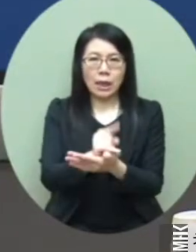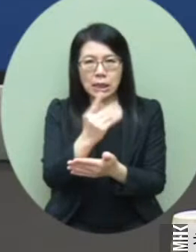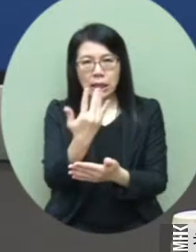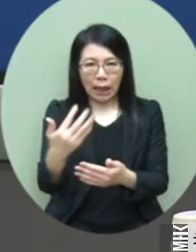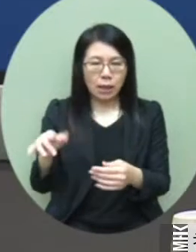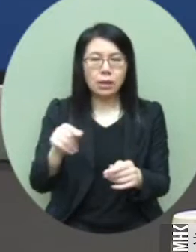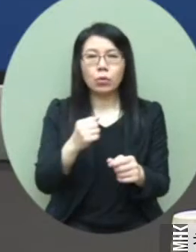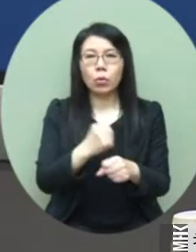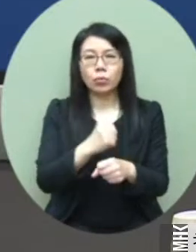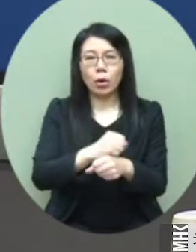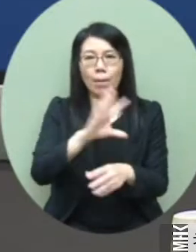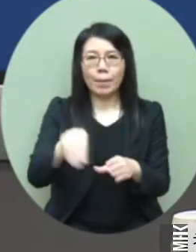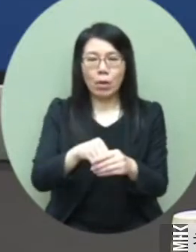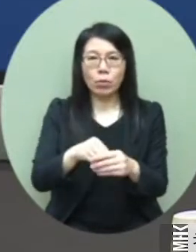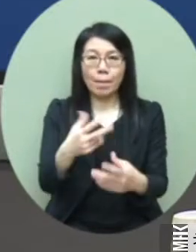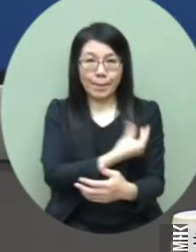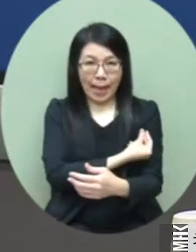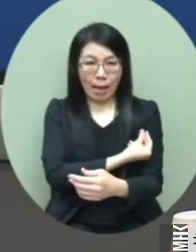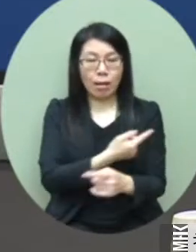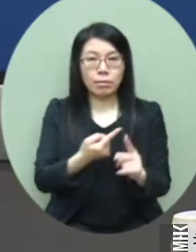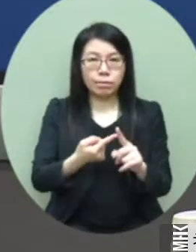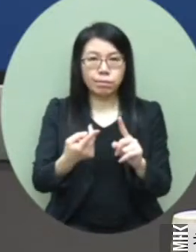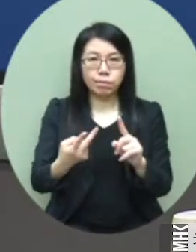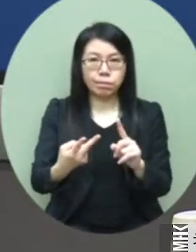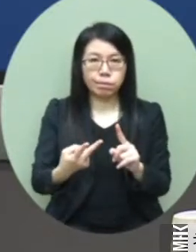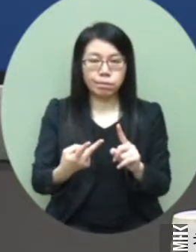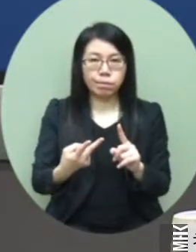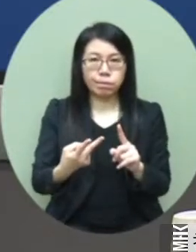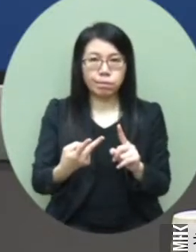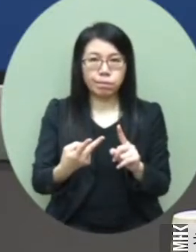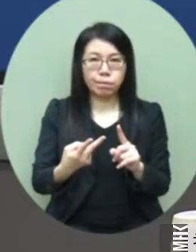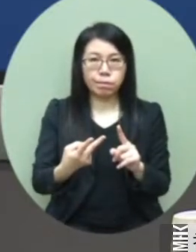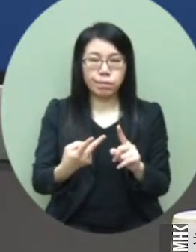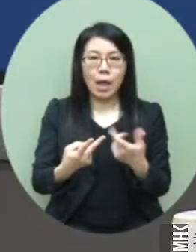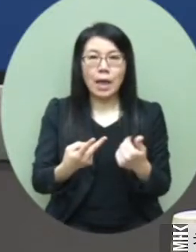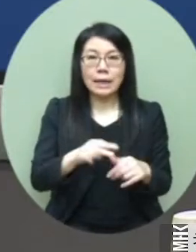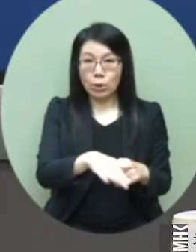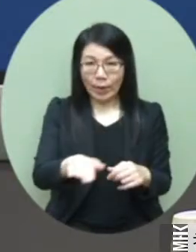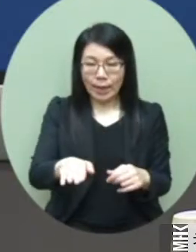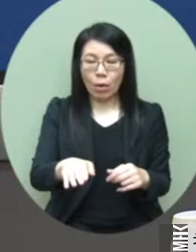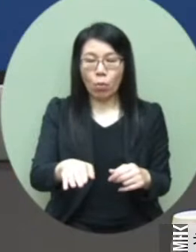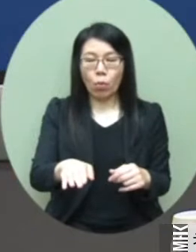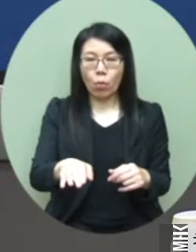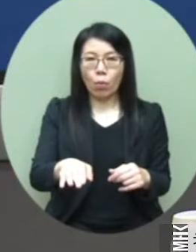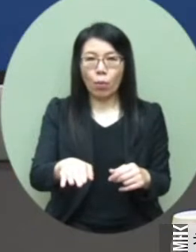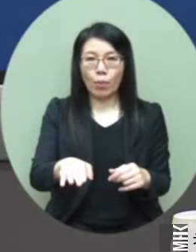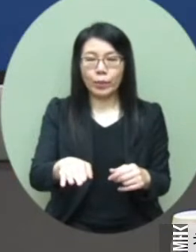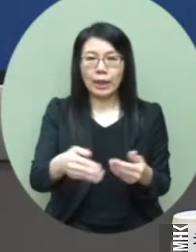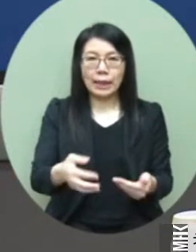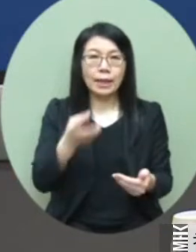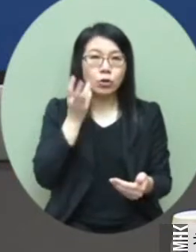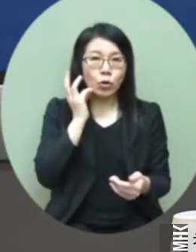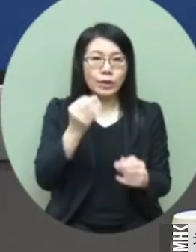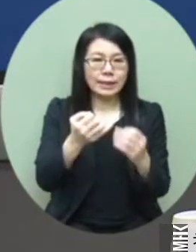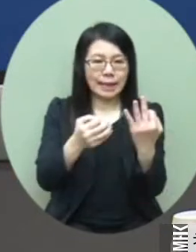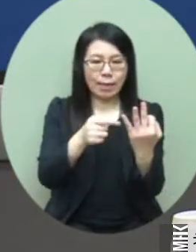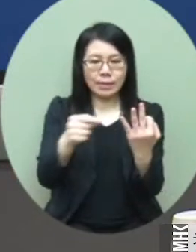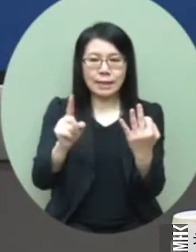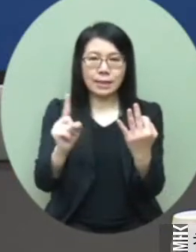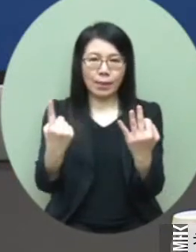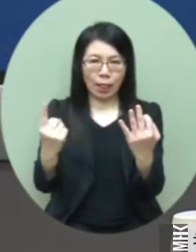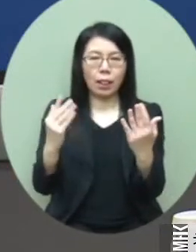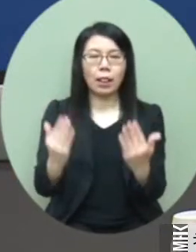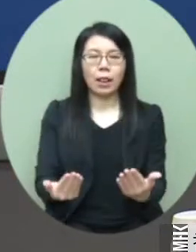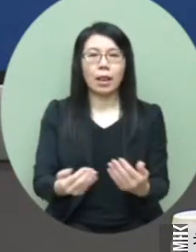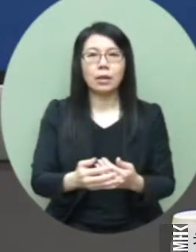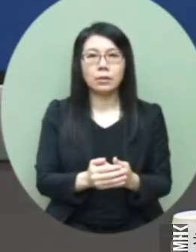的接种。现在除了孩子以外，3岁到11岁以外了，其他的这个